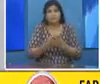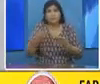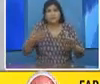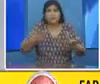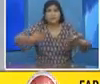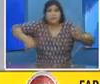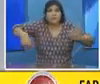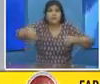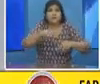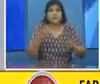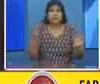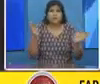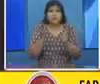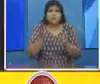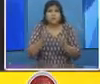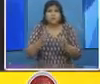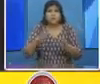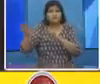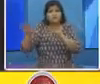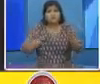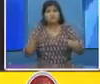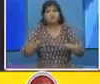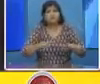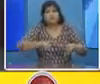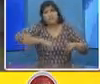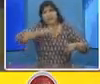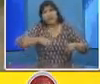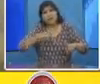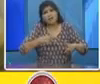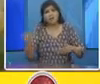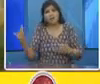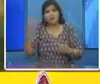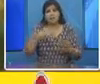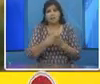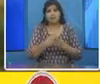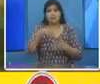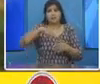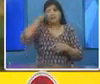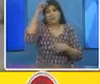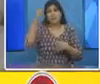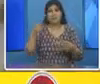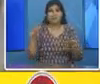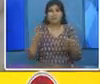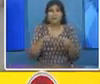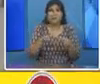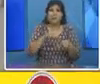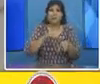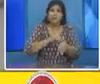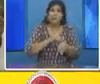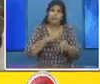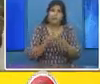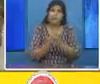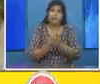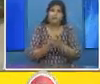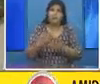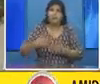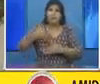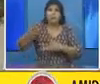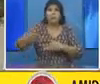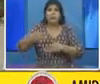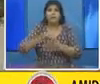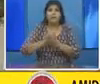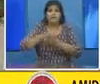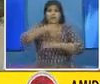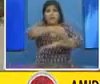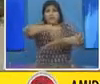देश के कई हिस्सों में छोटे भूखने का ही नाम नहीं ले रहा। और इन सबके बीच हमारे कुछ पड़ोसियों द्वारा जो